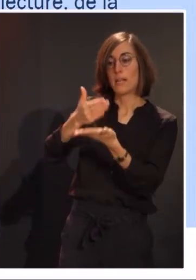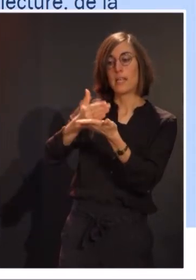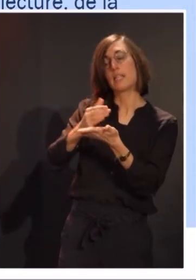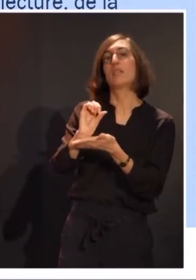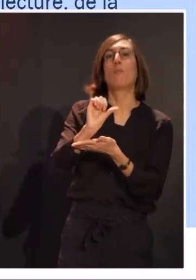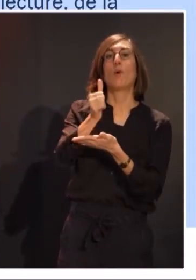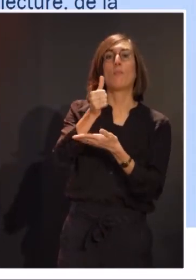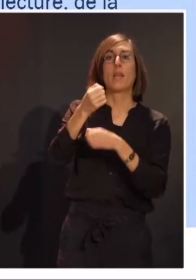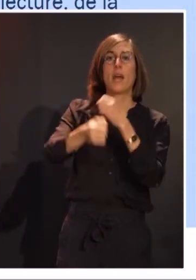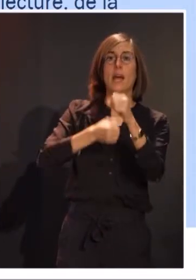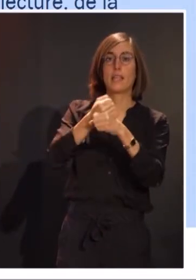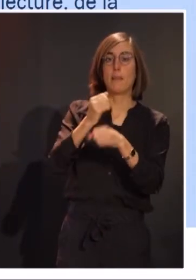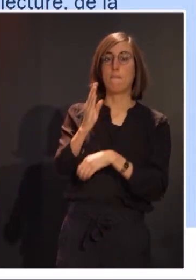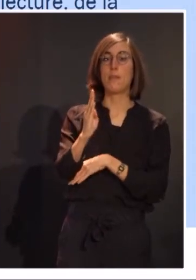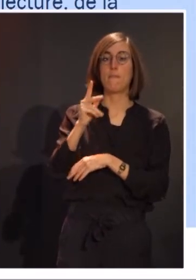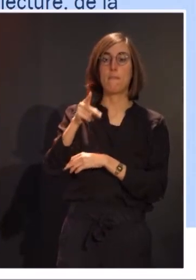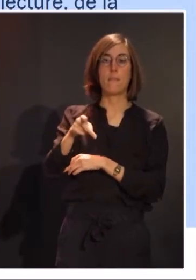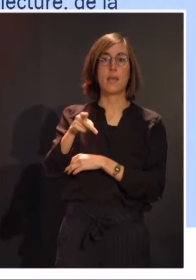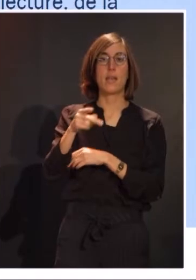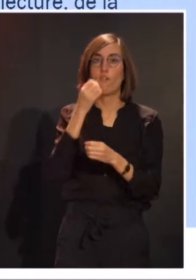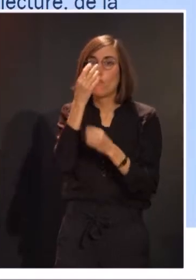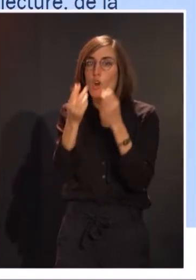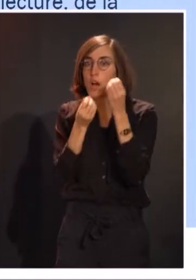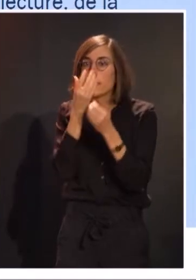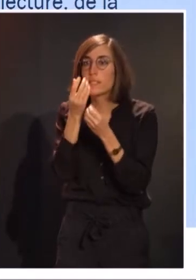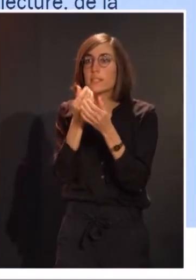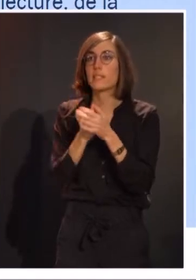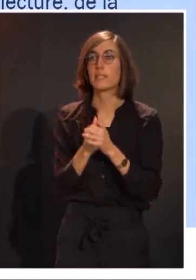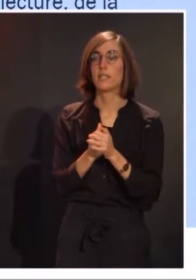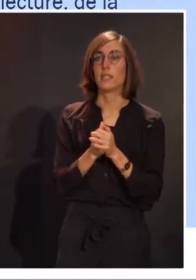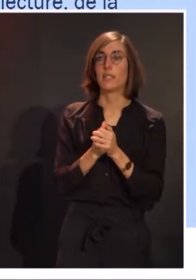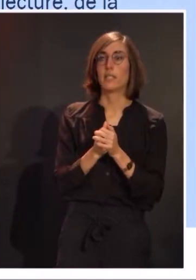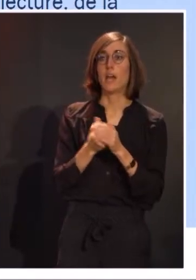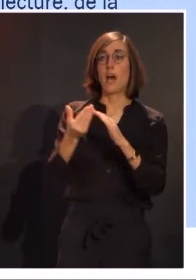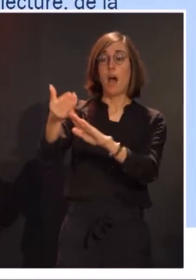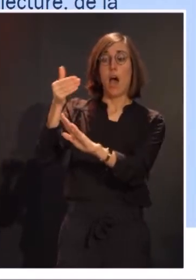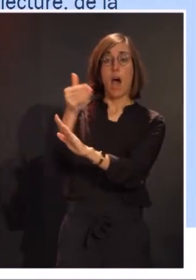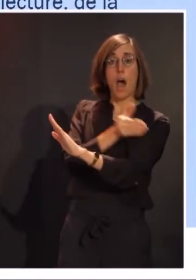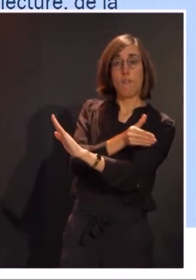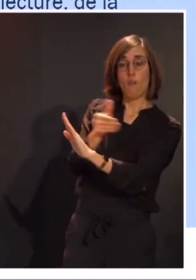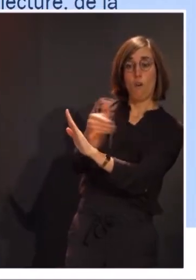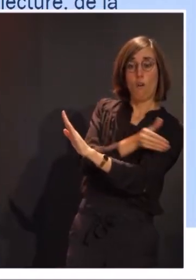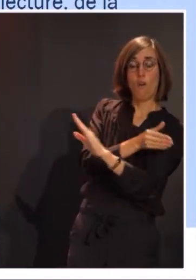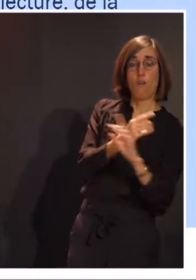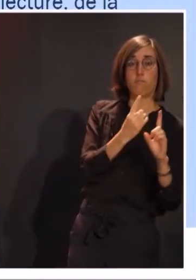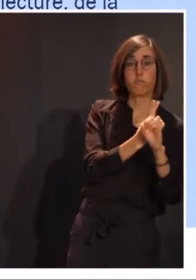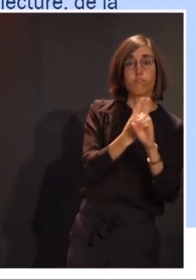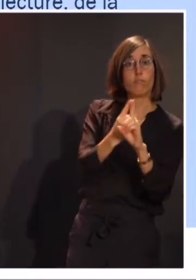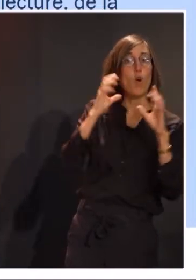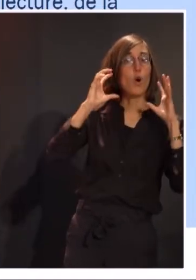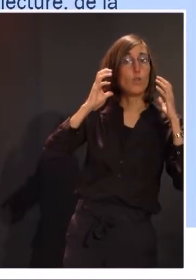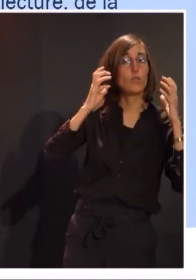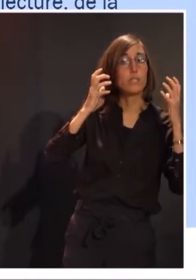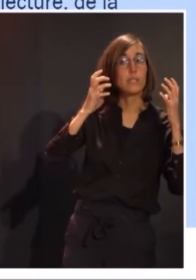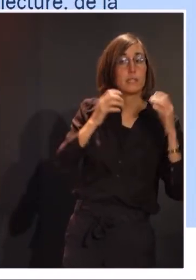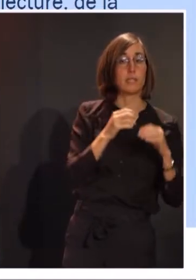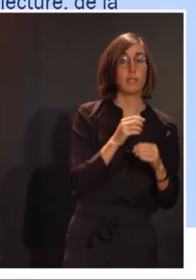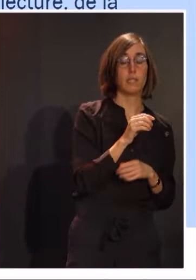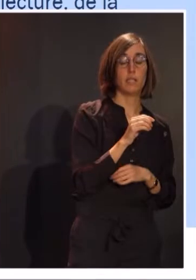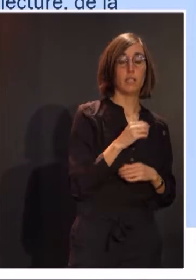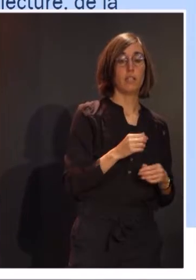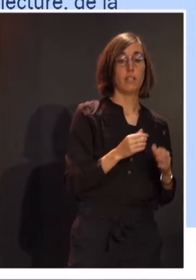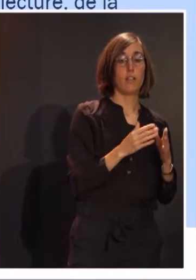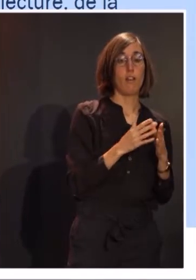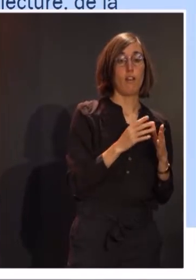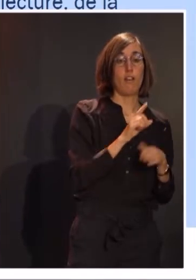eu essentiellement un suivi orthophonique de la grande section jusqu'au CAP. Elle n'a pas eu d'autres suivis, que